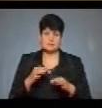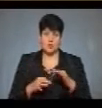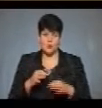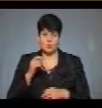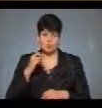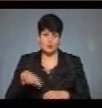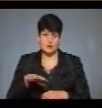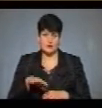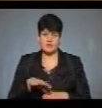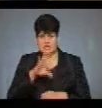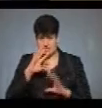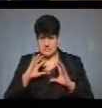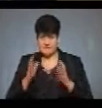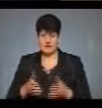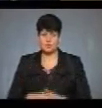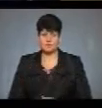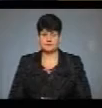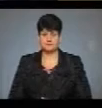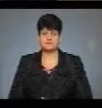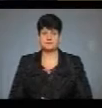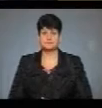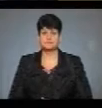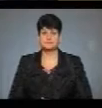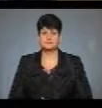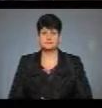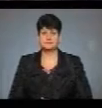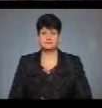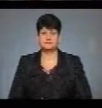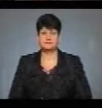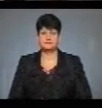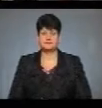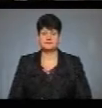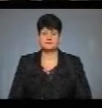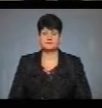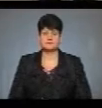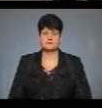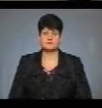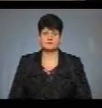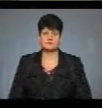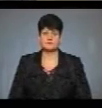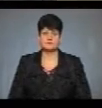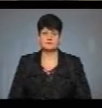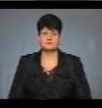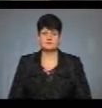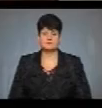України, можна і для світу. Любов Гадомська, Анатолій Ісаченко. Новини на Суспільному.